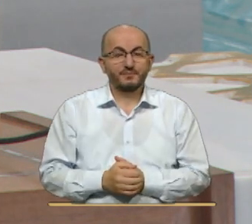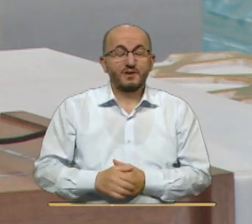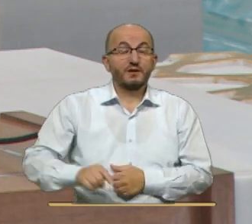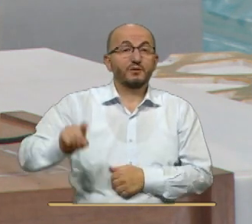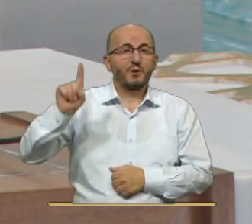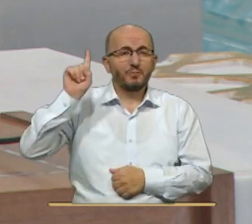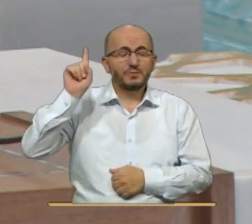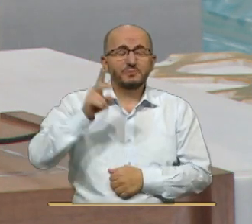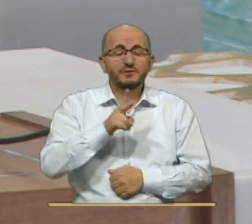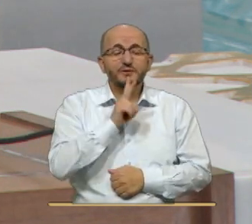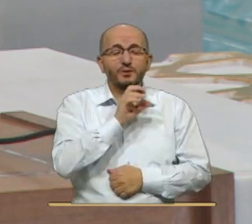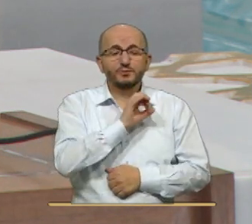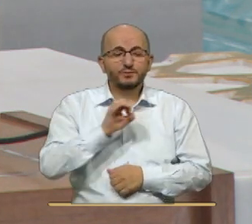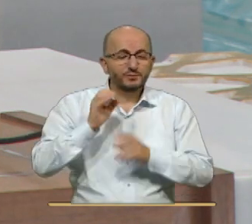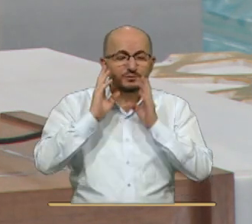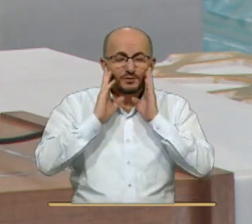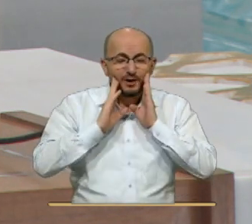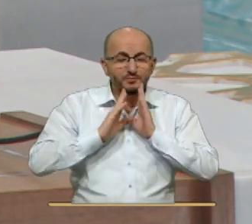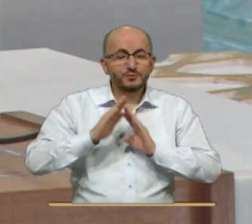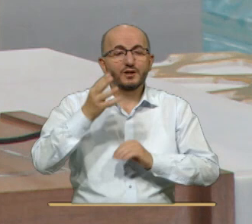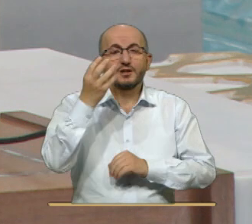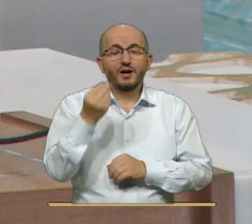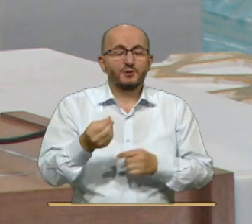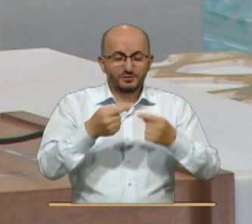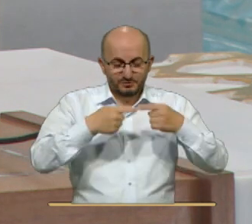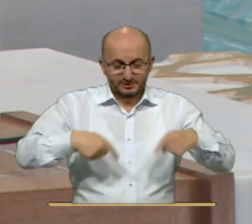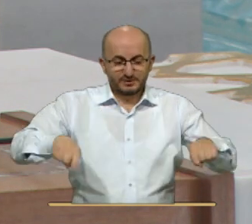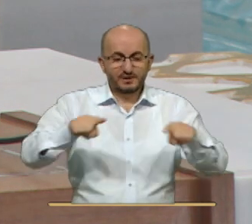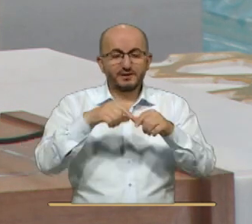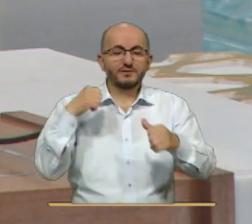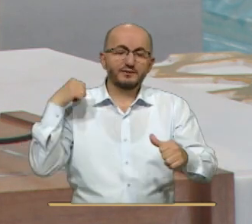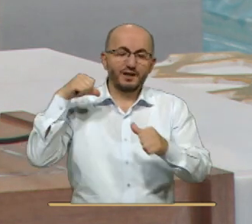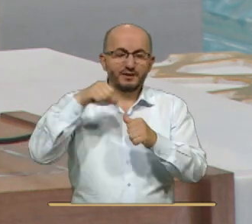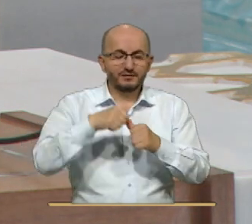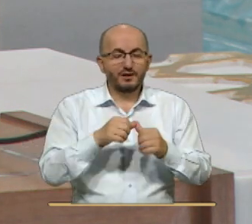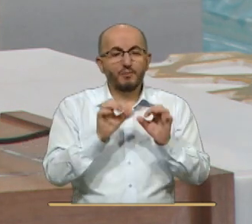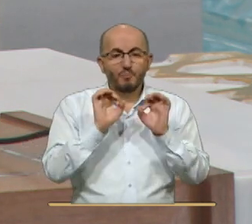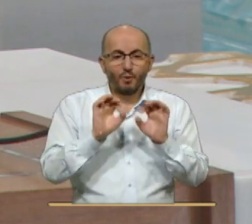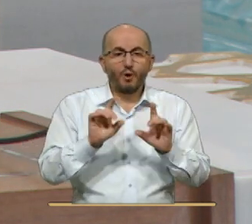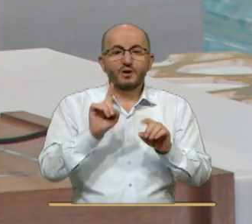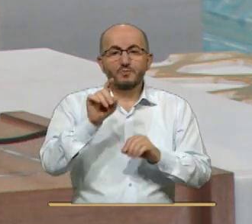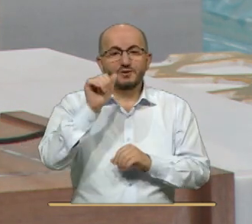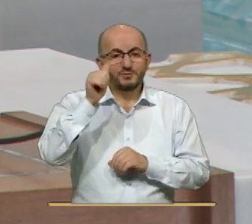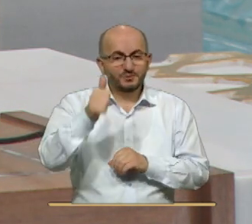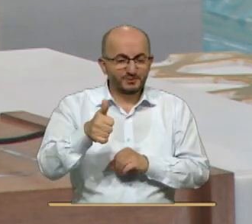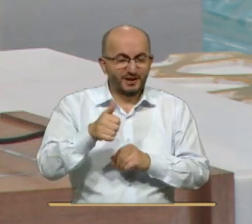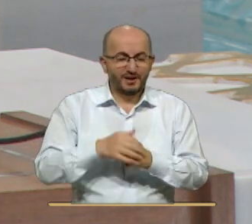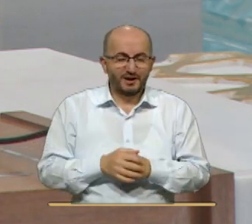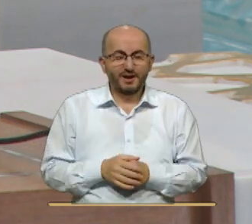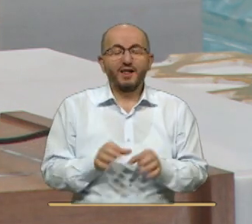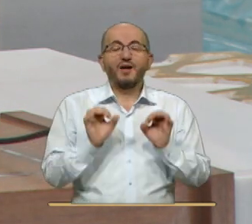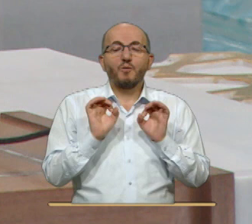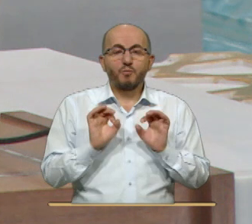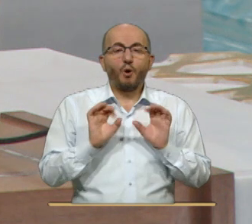Rabbimize sonsuz hamdü senalar olsun. Bizleri tekrar böyle bir güne, böyle